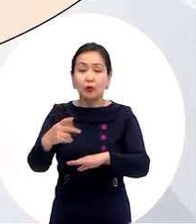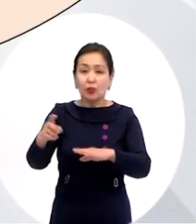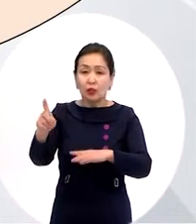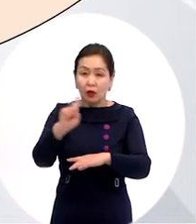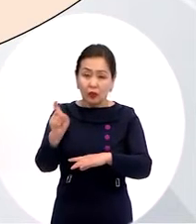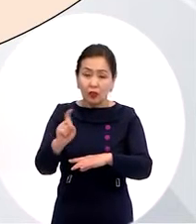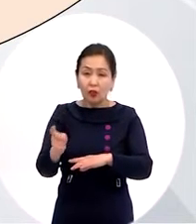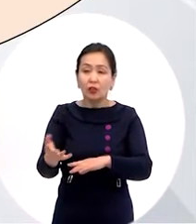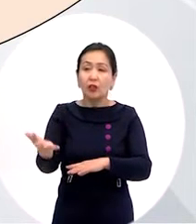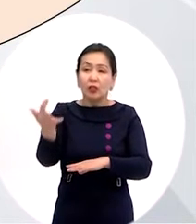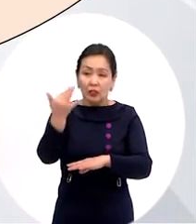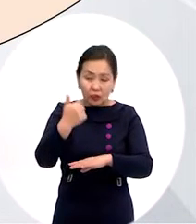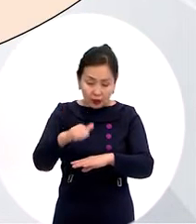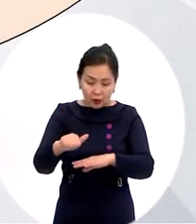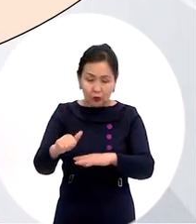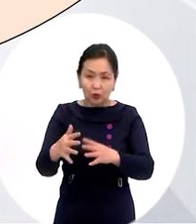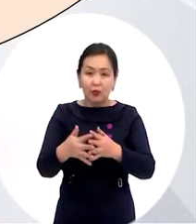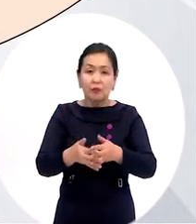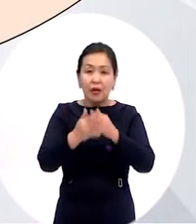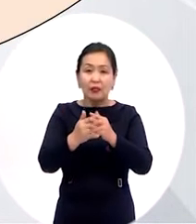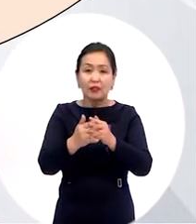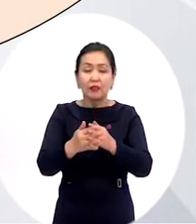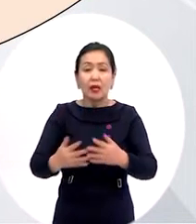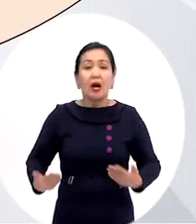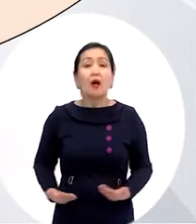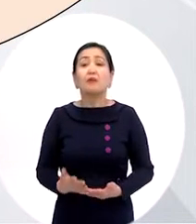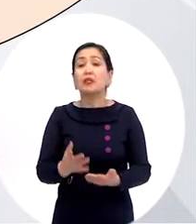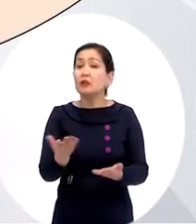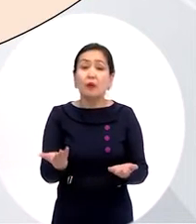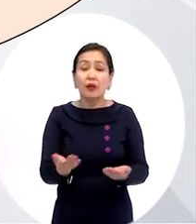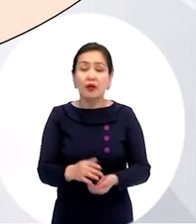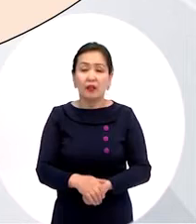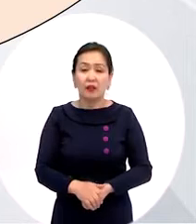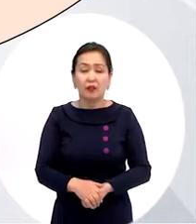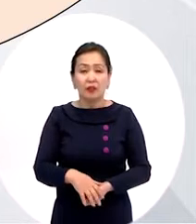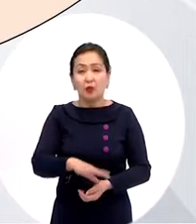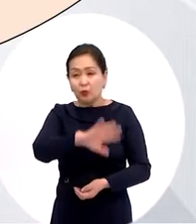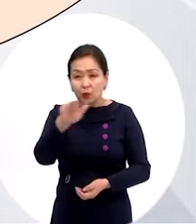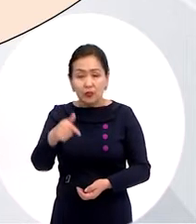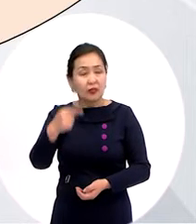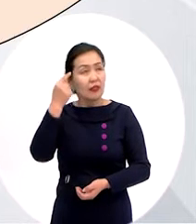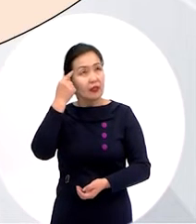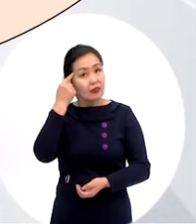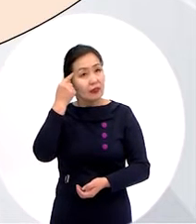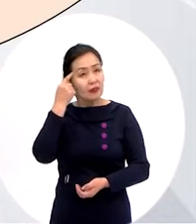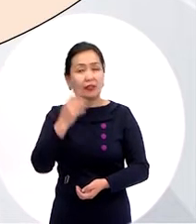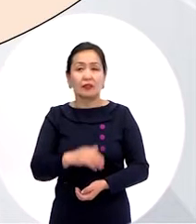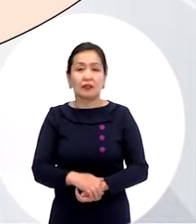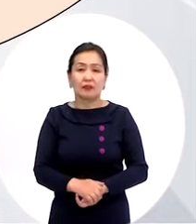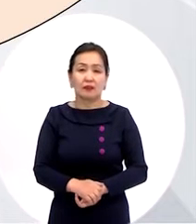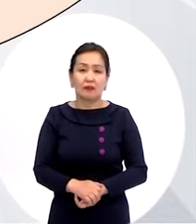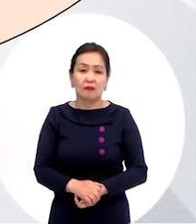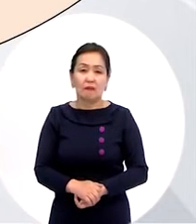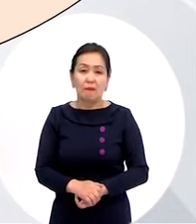вүлээ? Хэдвэр хорооны хэдвэр байранд амьдардаг вүлээ? За, бүгдээрээ эргээд санцгаая.